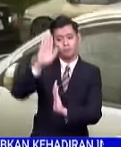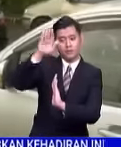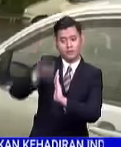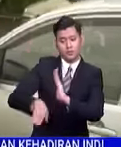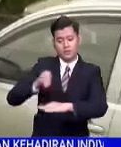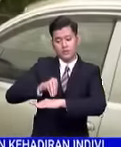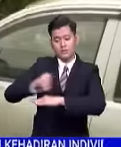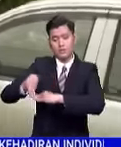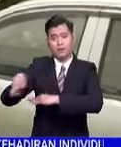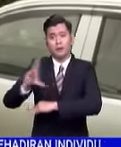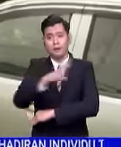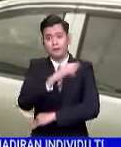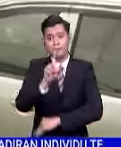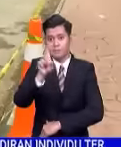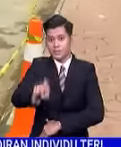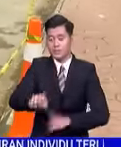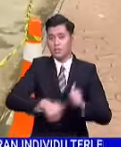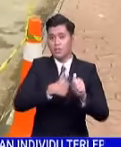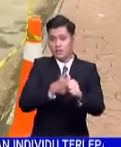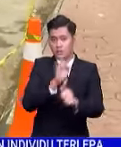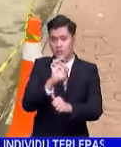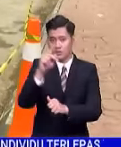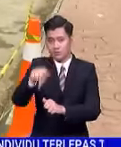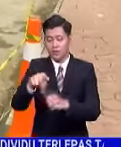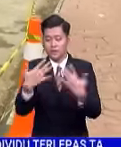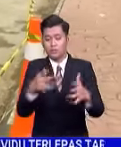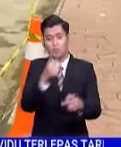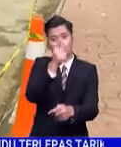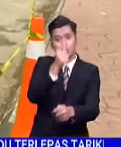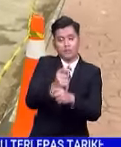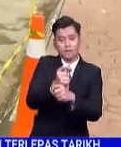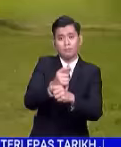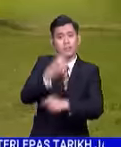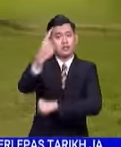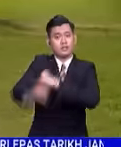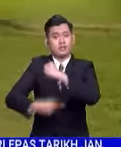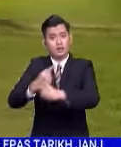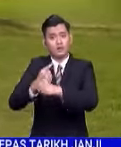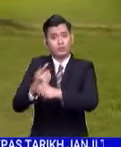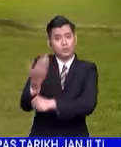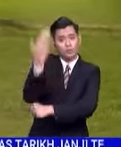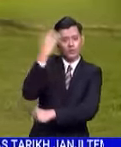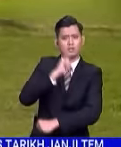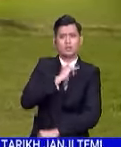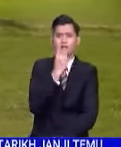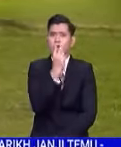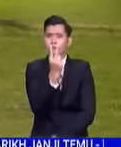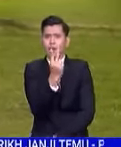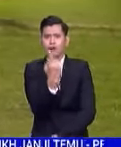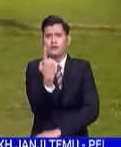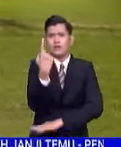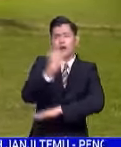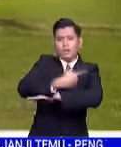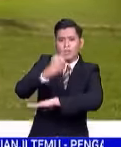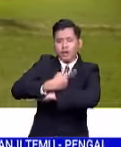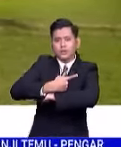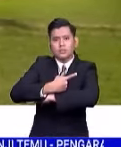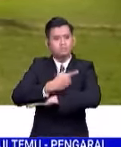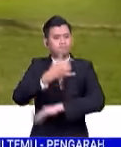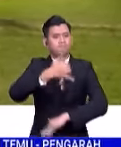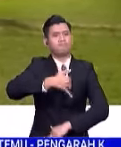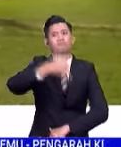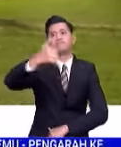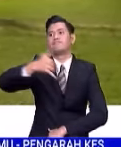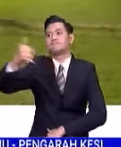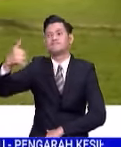SOP seperti mana yang telah ditetapkan lebih setahun lalu. Saya nampak selalu hari-hari pun ada orang pergi ke Maidin ke